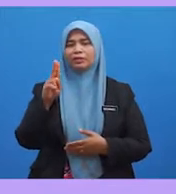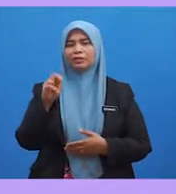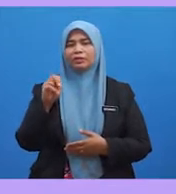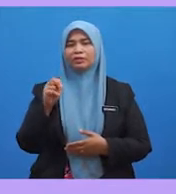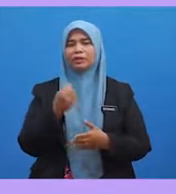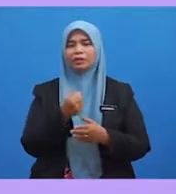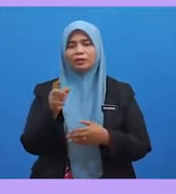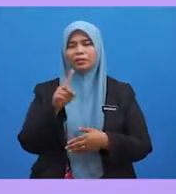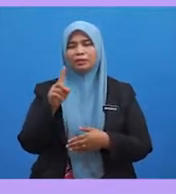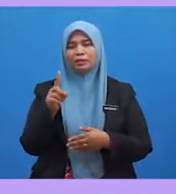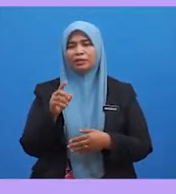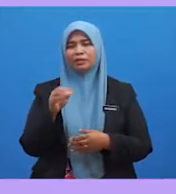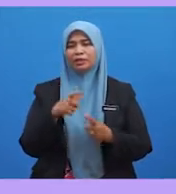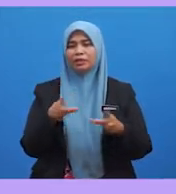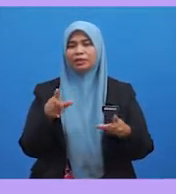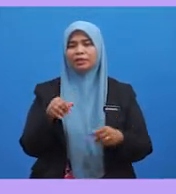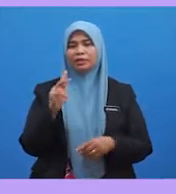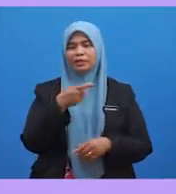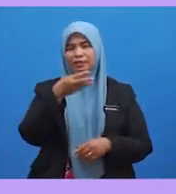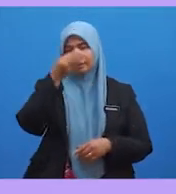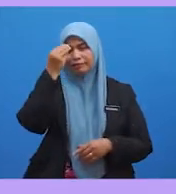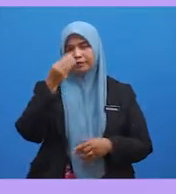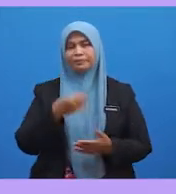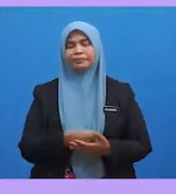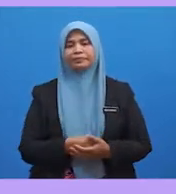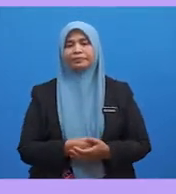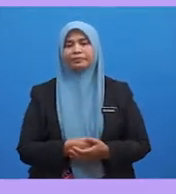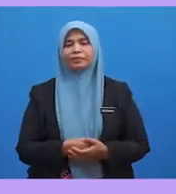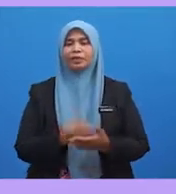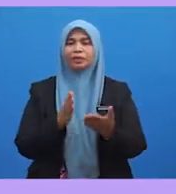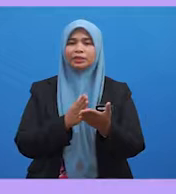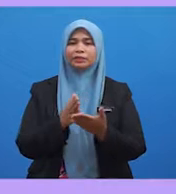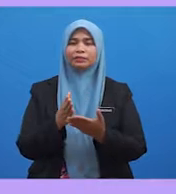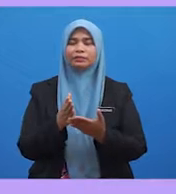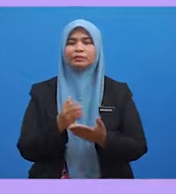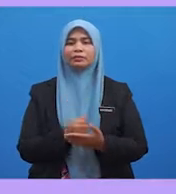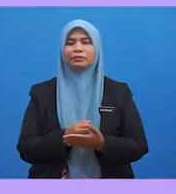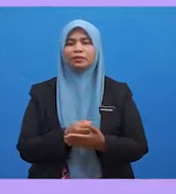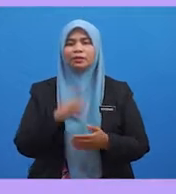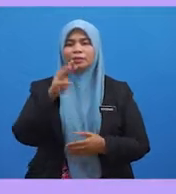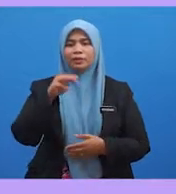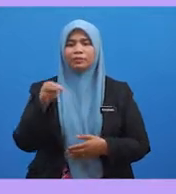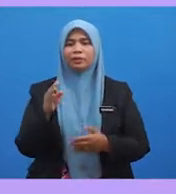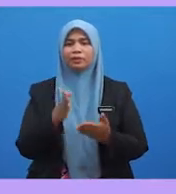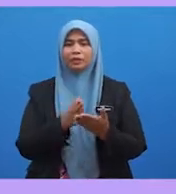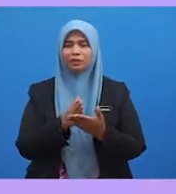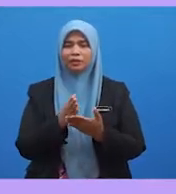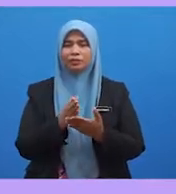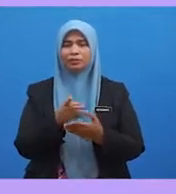surah Al-Kafirun atau mana-mana surah lain yang dihafal oleh murid-murid.